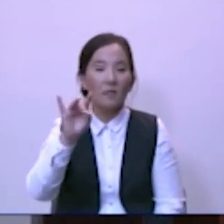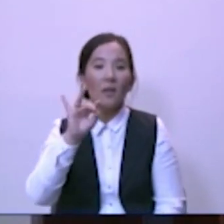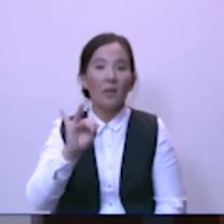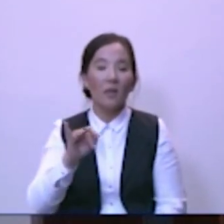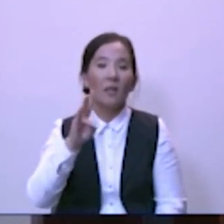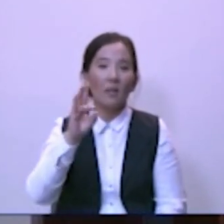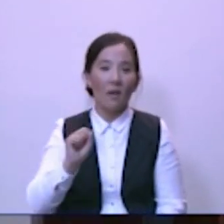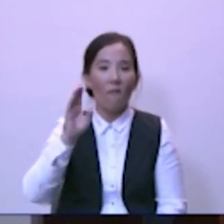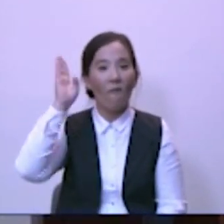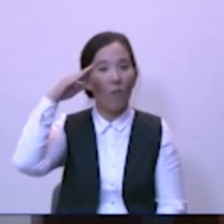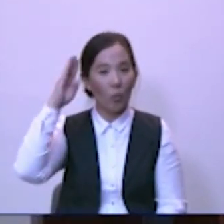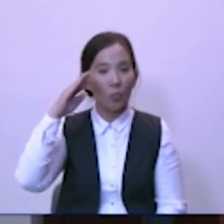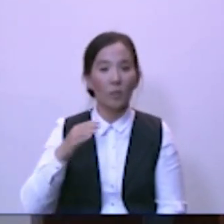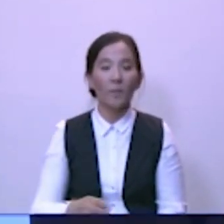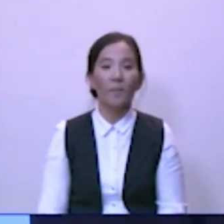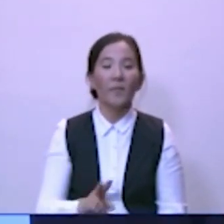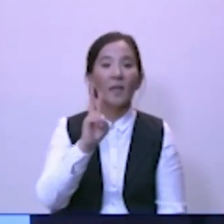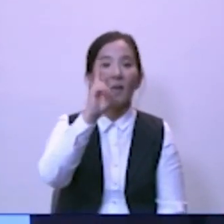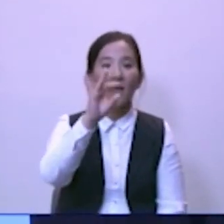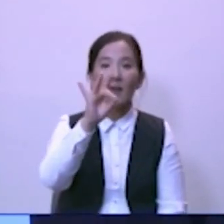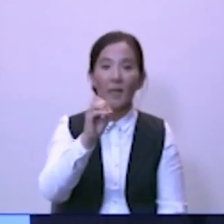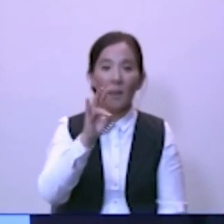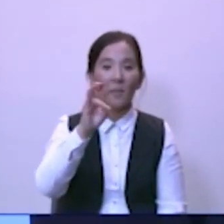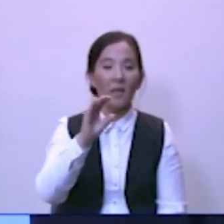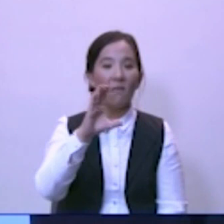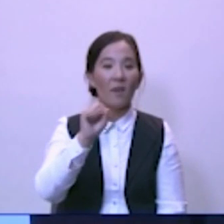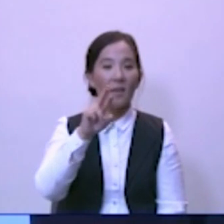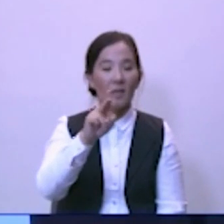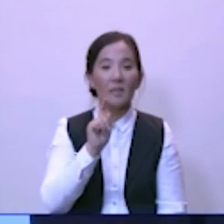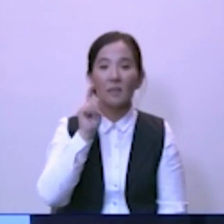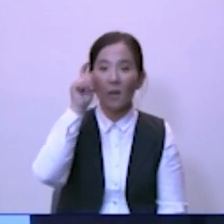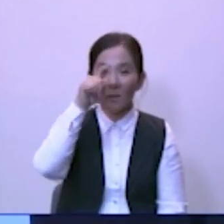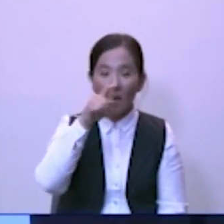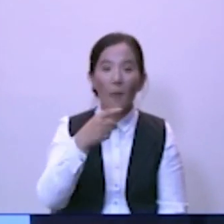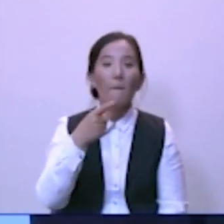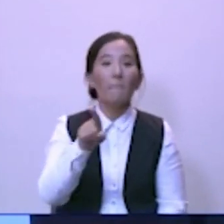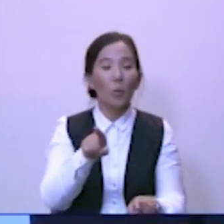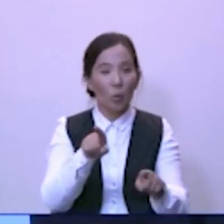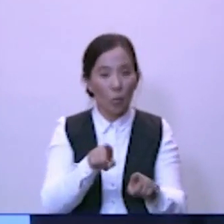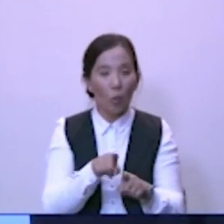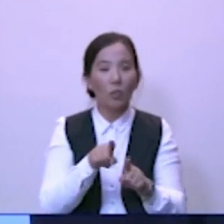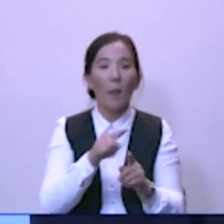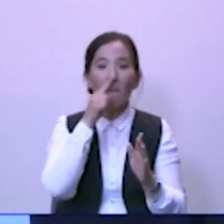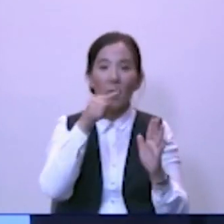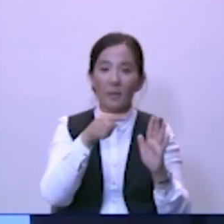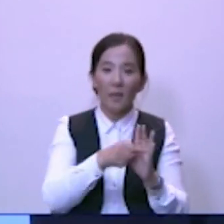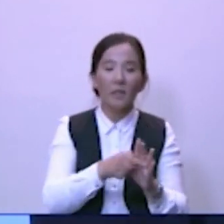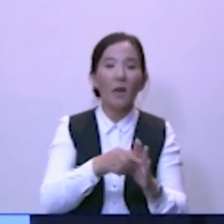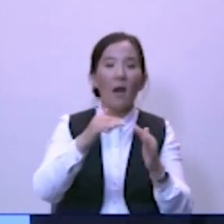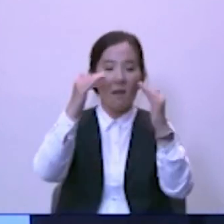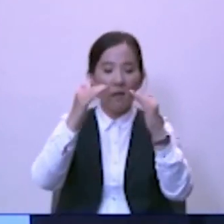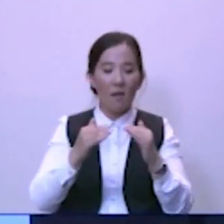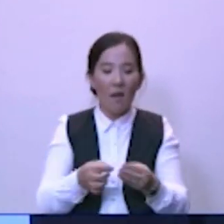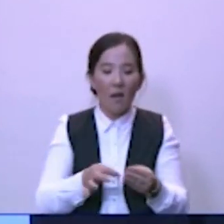воду кремниевая кислота как мы уже с вами разбирали она выпадает в осадок